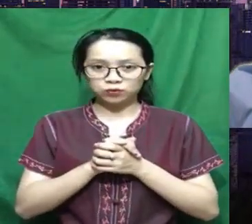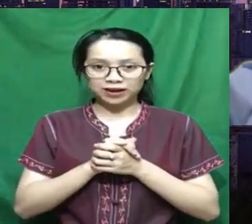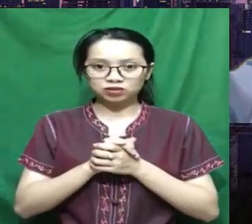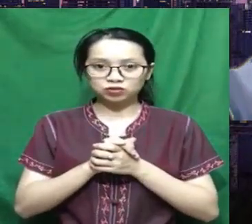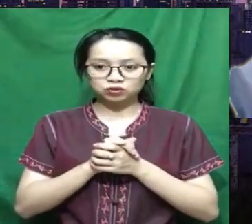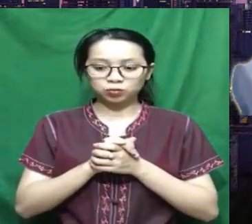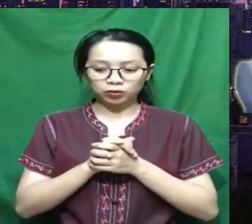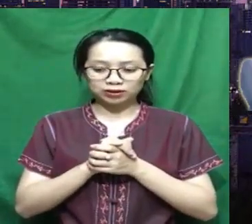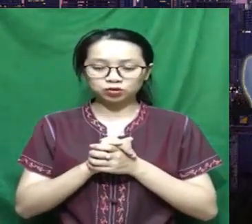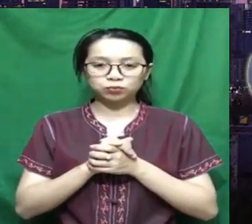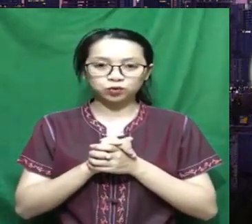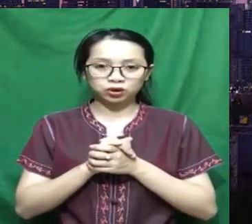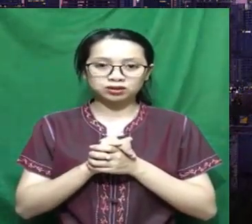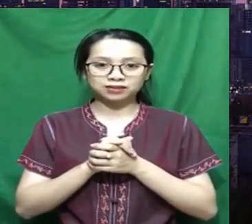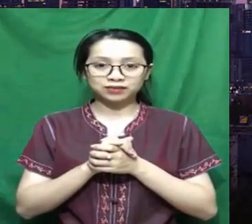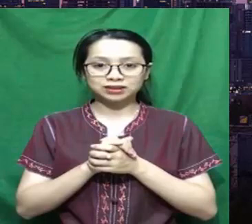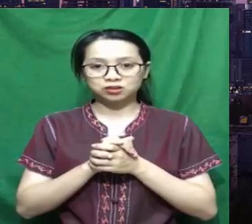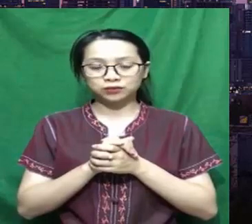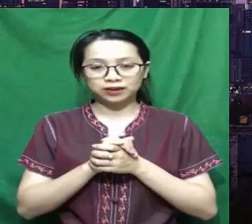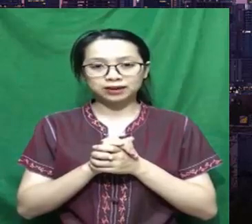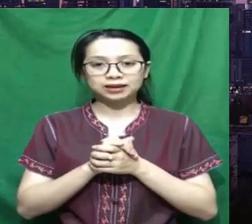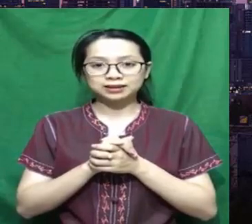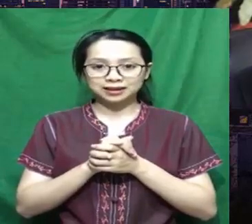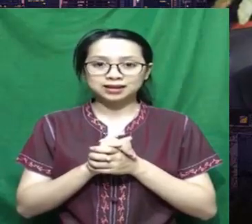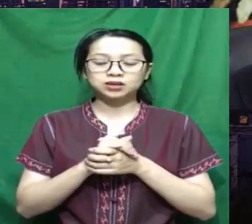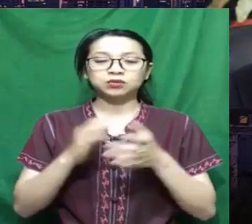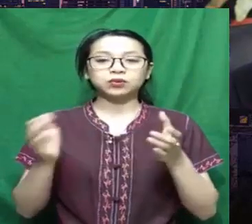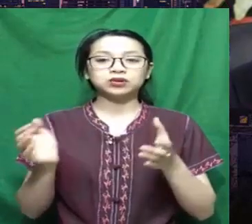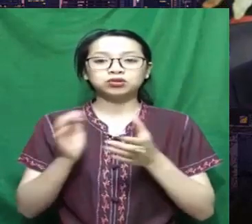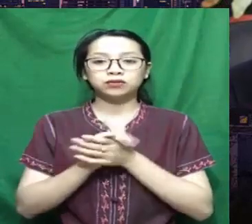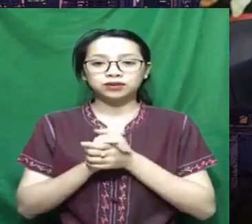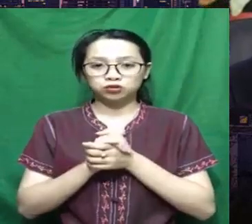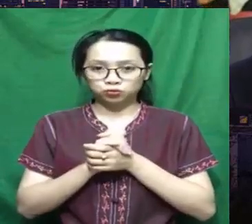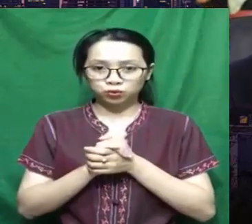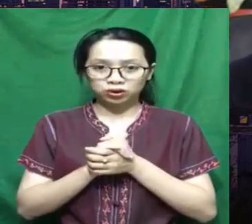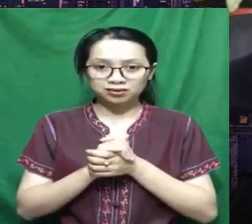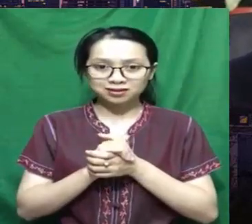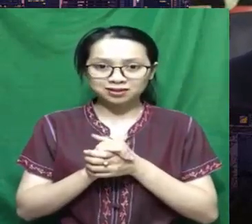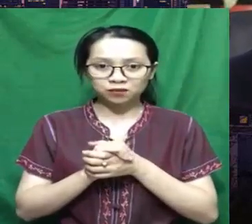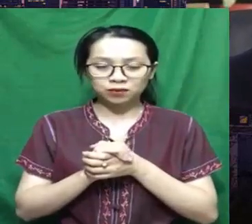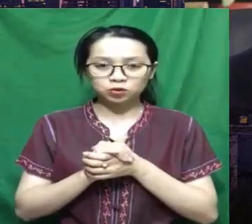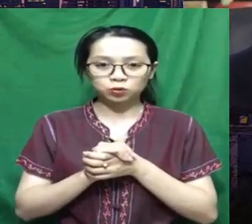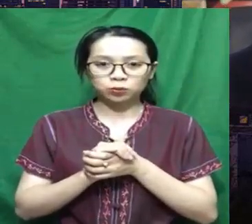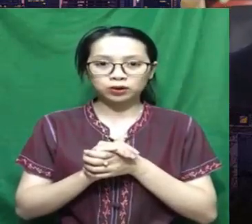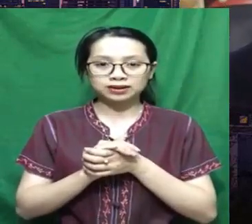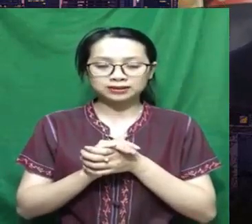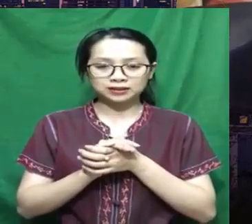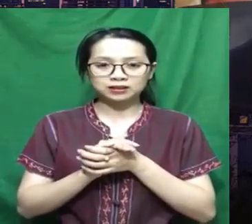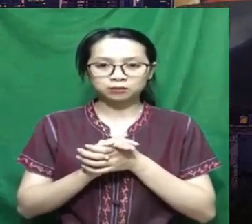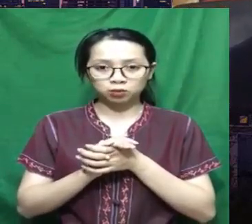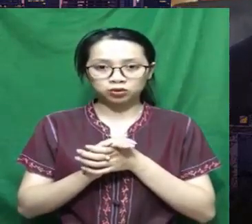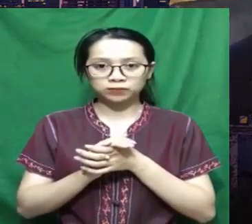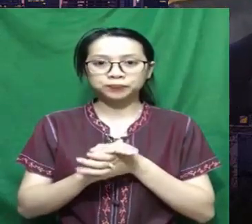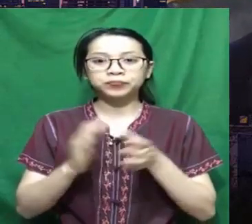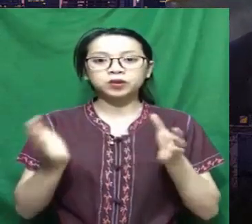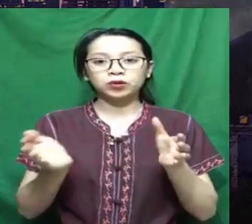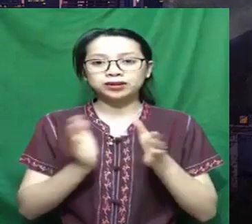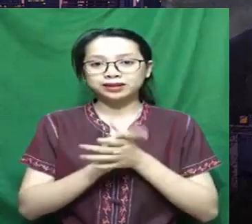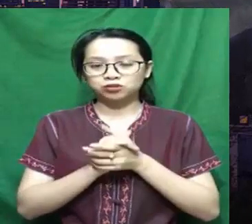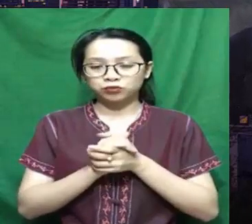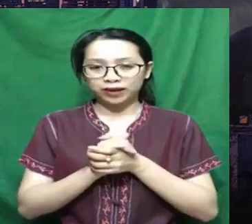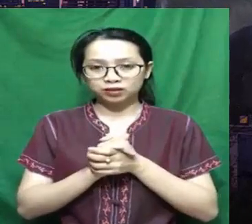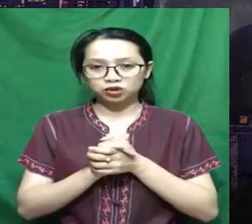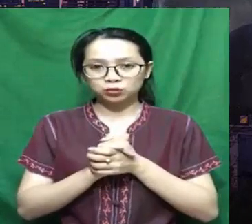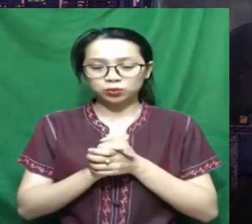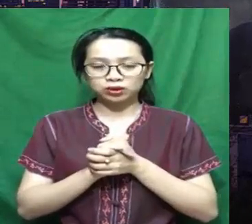Est-ce le résultat du traumatisme crânien de Victoria? Son médecin a déterminé que tout allait bien, mais que se passe-t-il si quelque